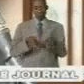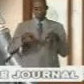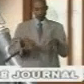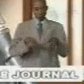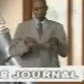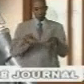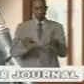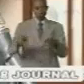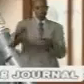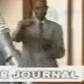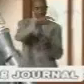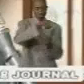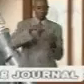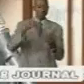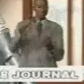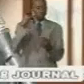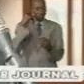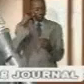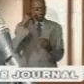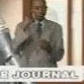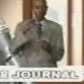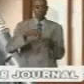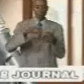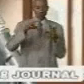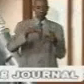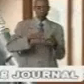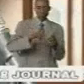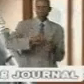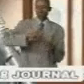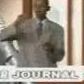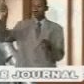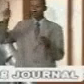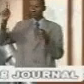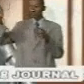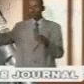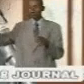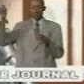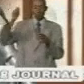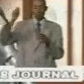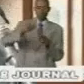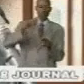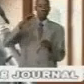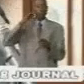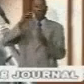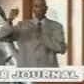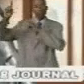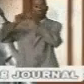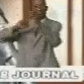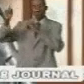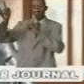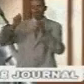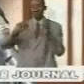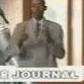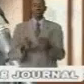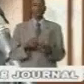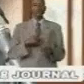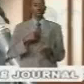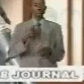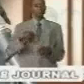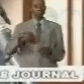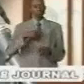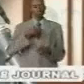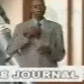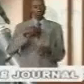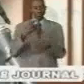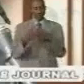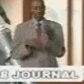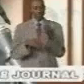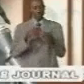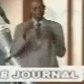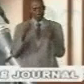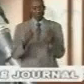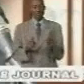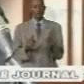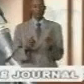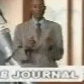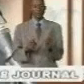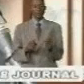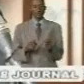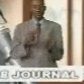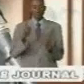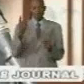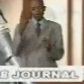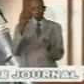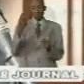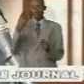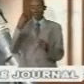partent. Donc, nous allons être présents. Mais naturellement, nous ne travaillons pas que pour le sommet. Nous travaillons pour le